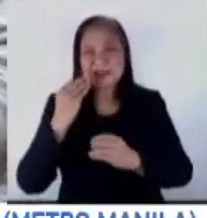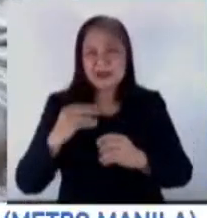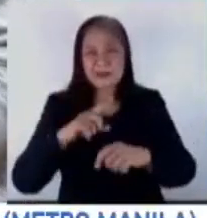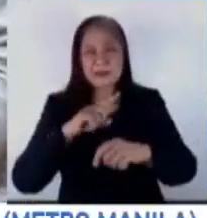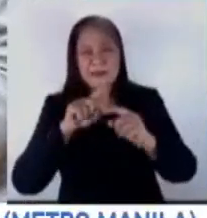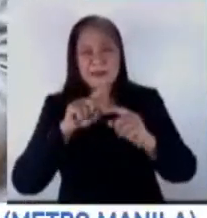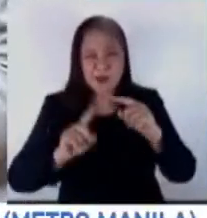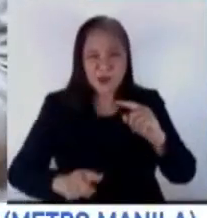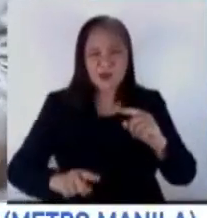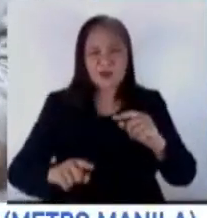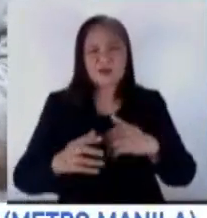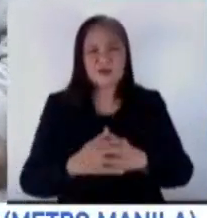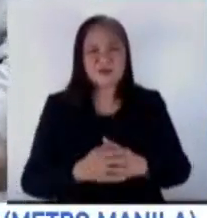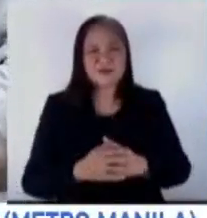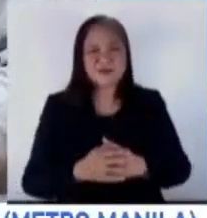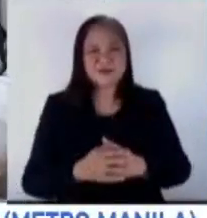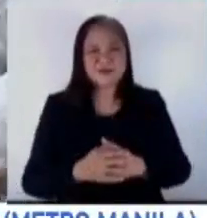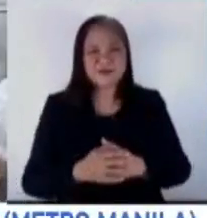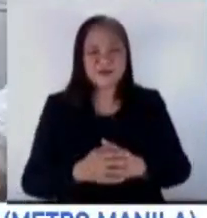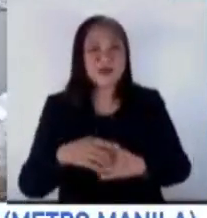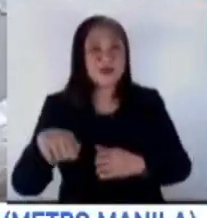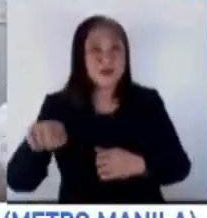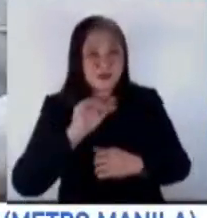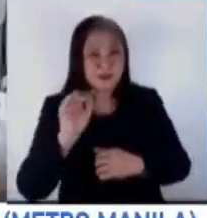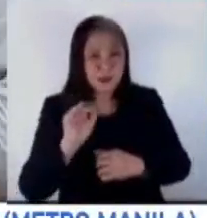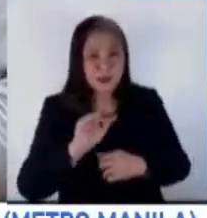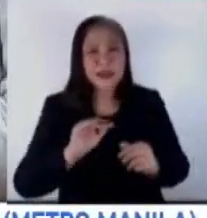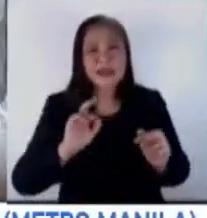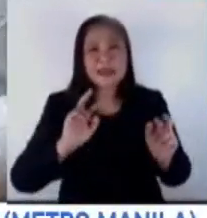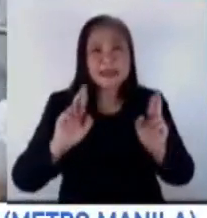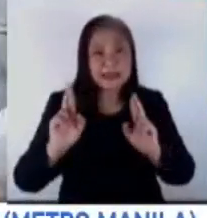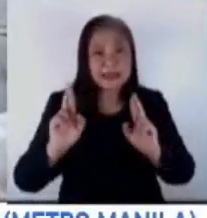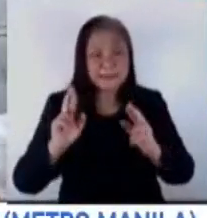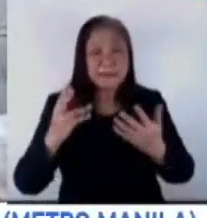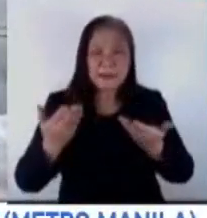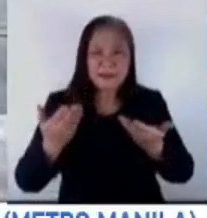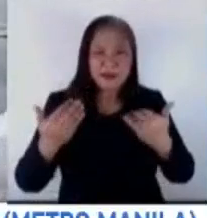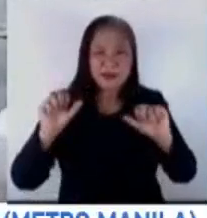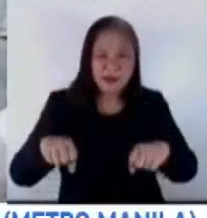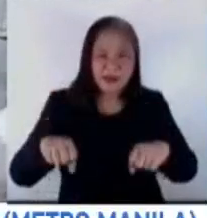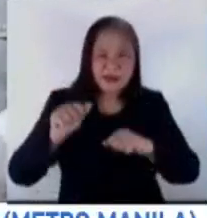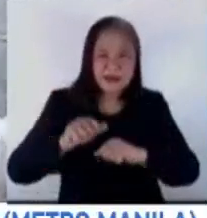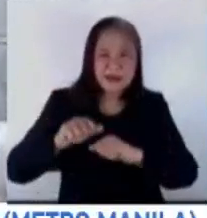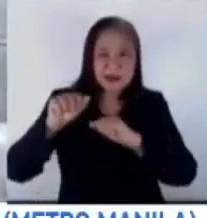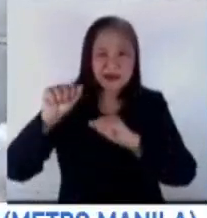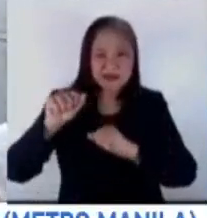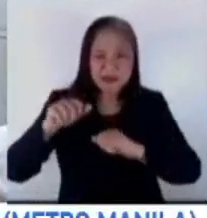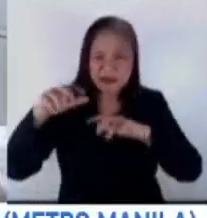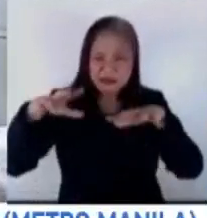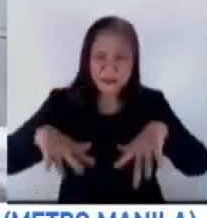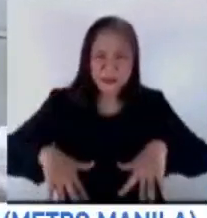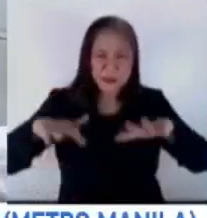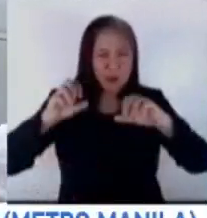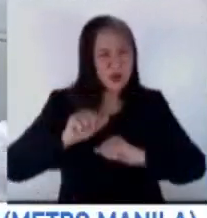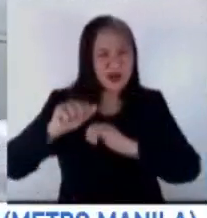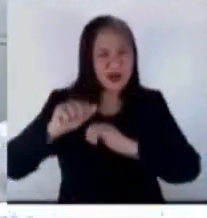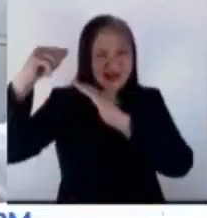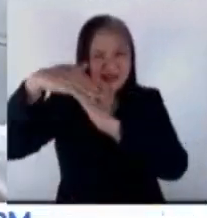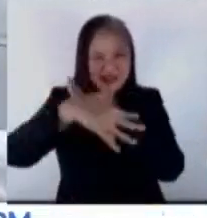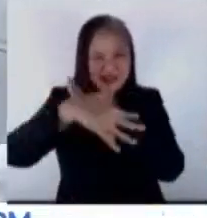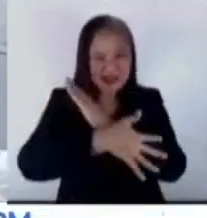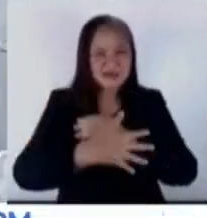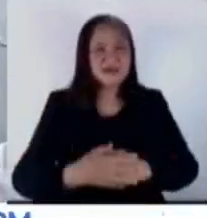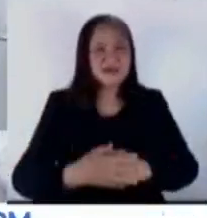ha, handa po kayo sa biglaang pagbaha at maging sa landslide. Pero dito sa Luzon at Visayas, halos